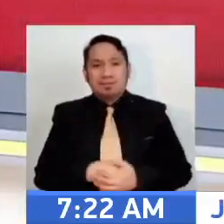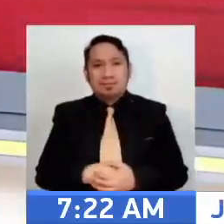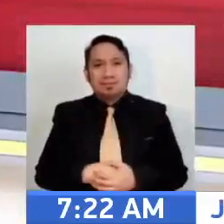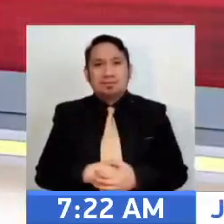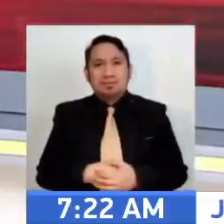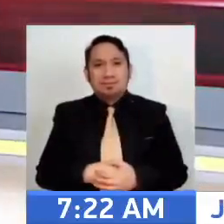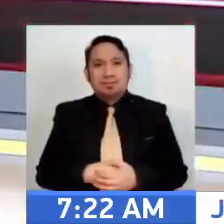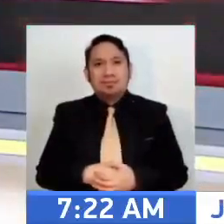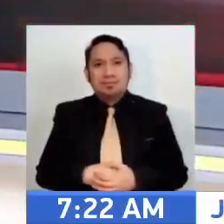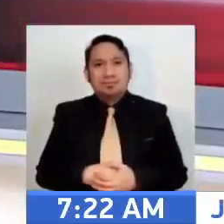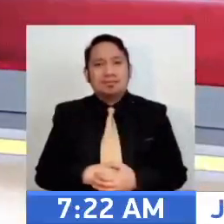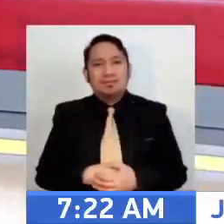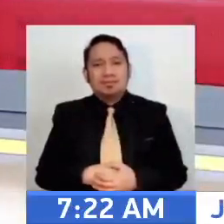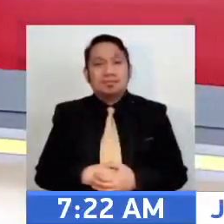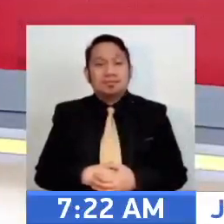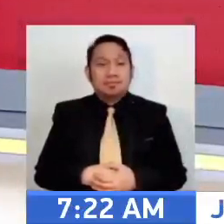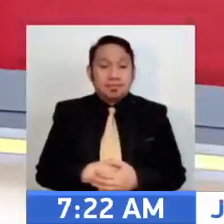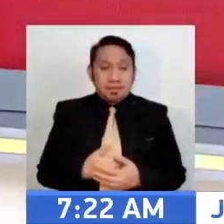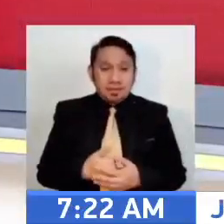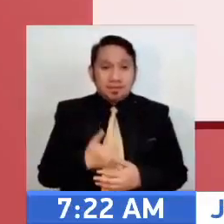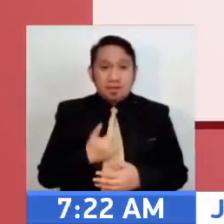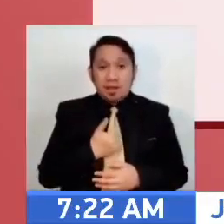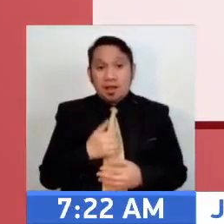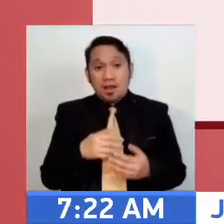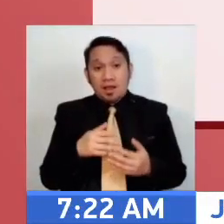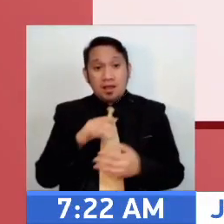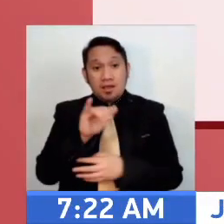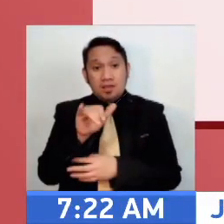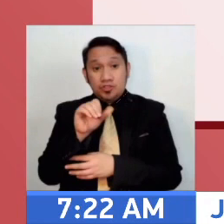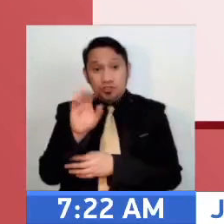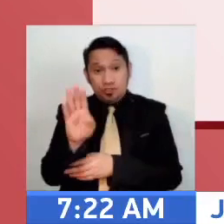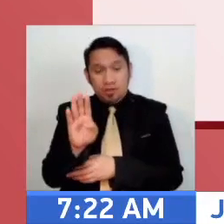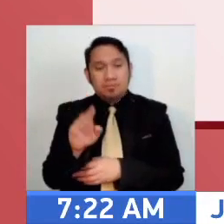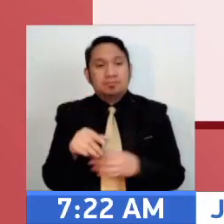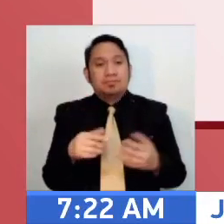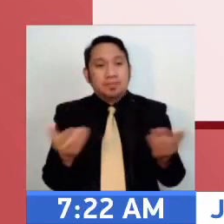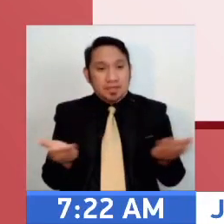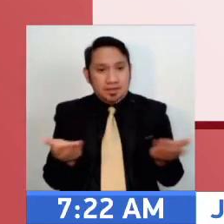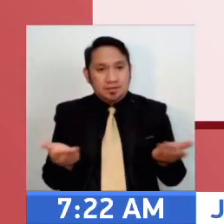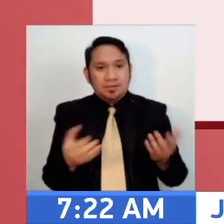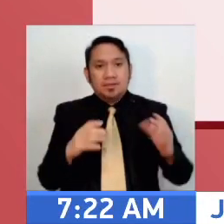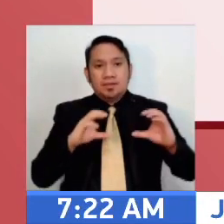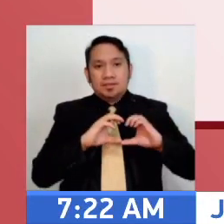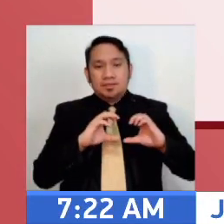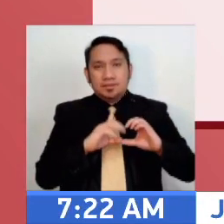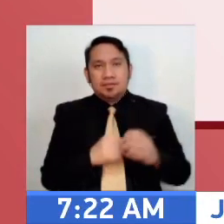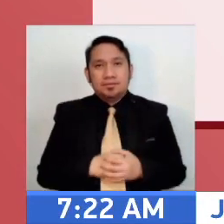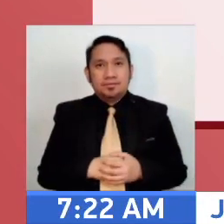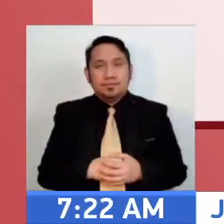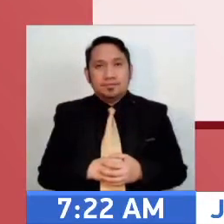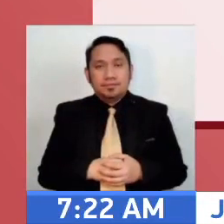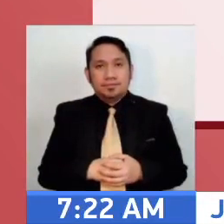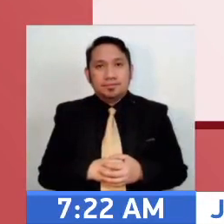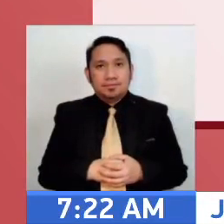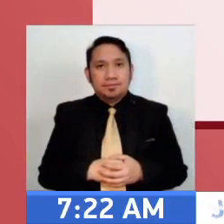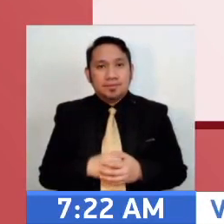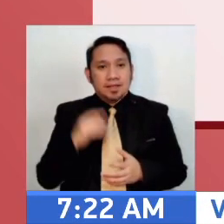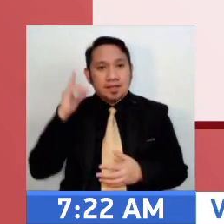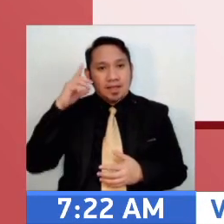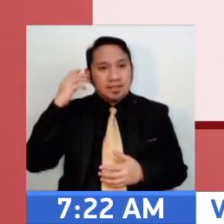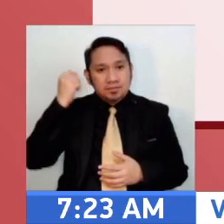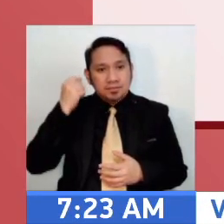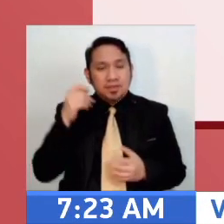Narito yung pang job openings dito sa GMA Network. Legazpi Radio Broadcast Technician, Iloilo